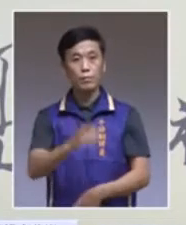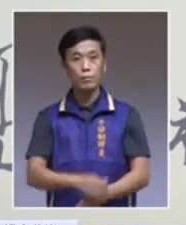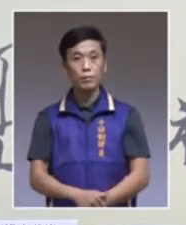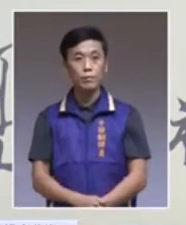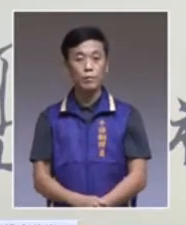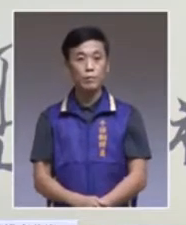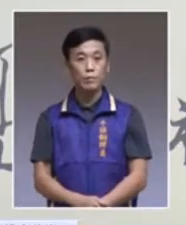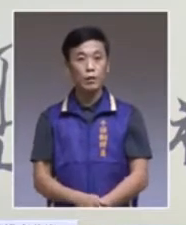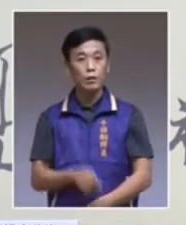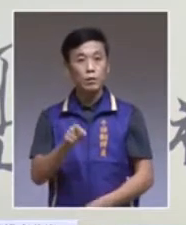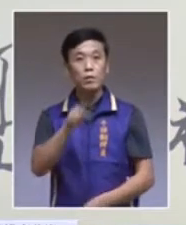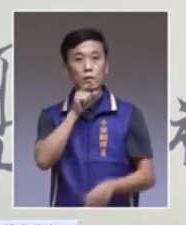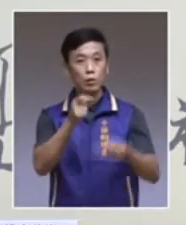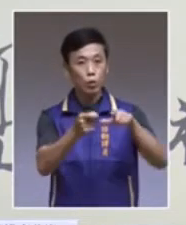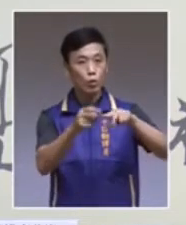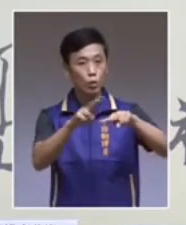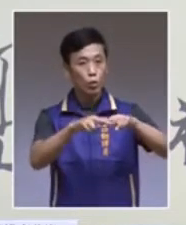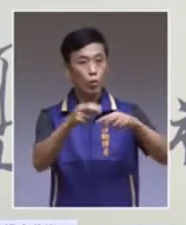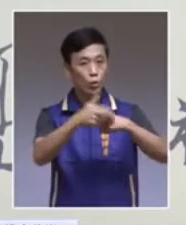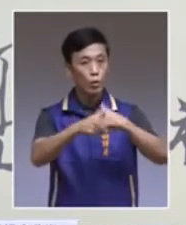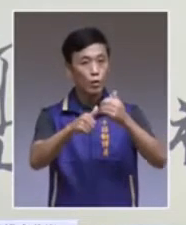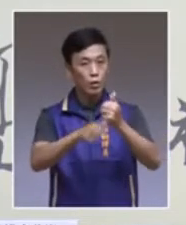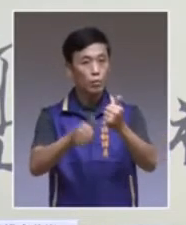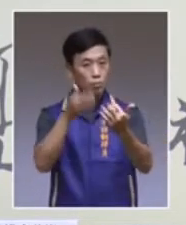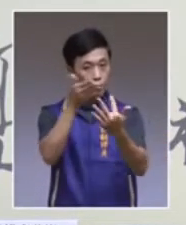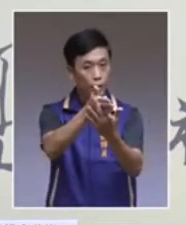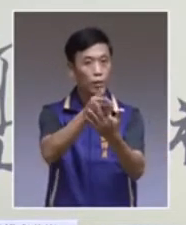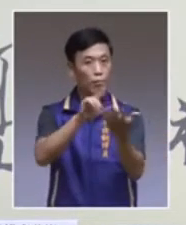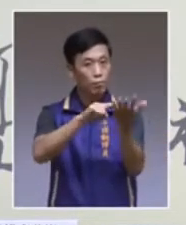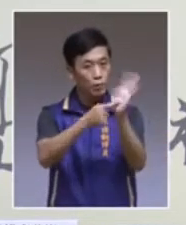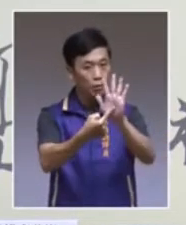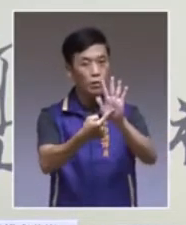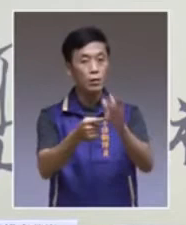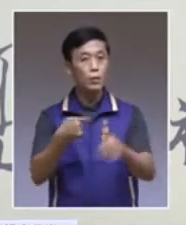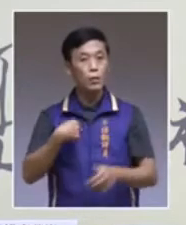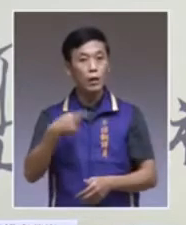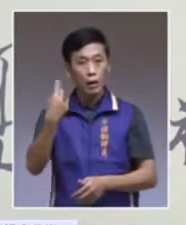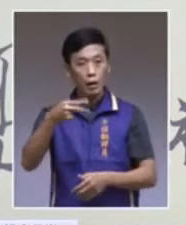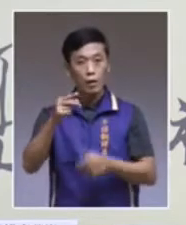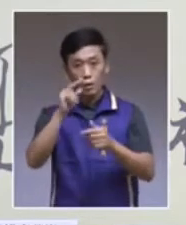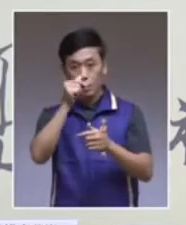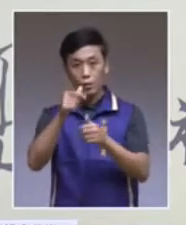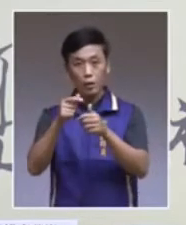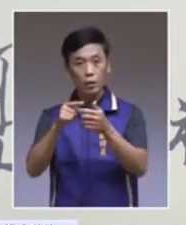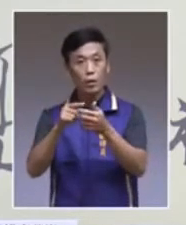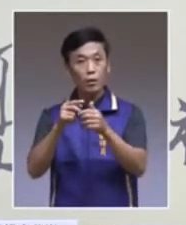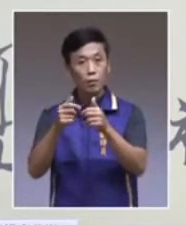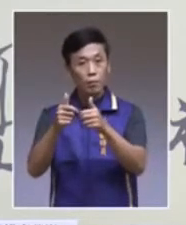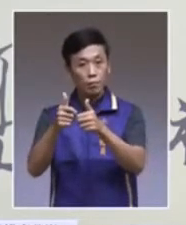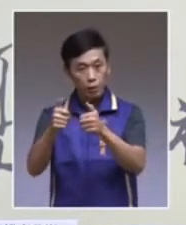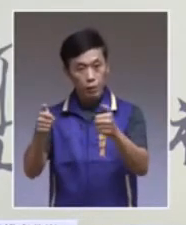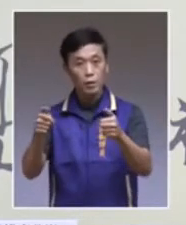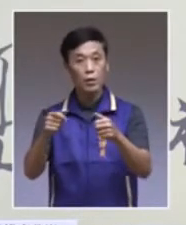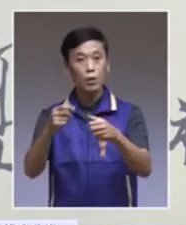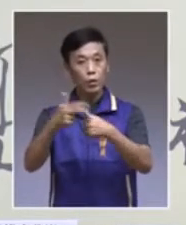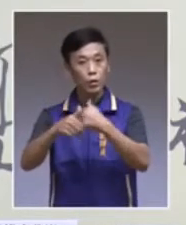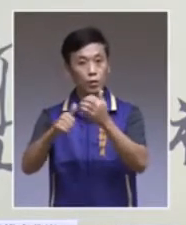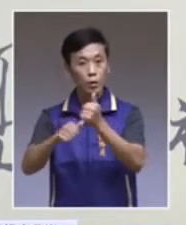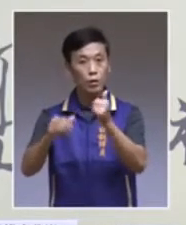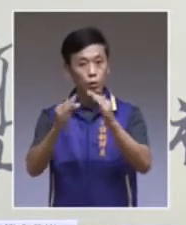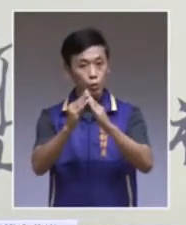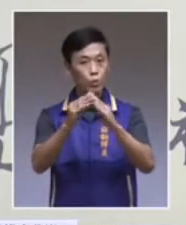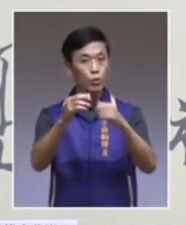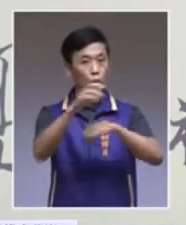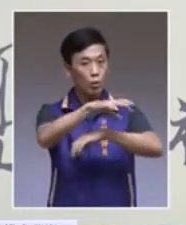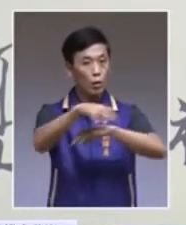个是公共卫生的结果。当然我也要特别感谢我们卫生局跟环保局的同仁很辛苦。那当然